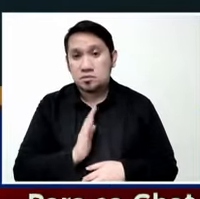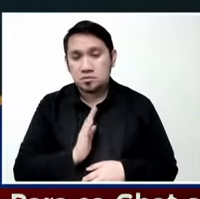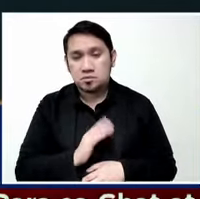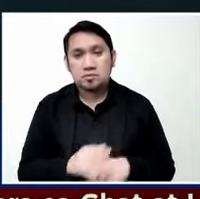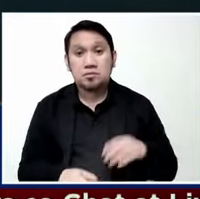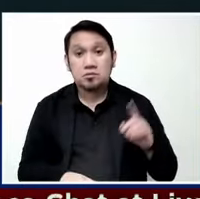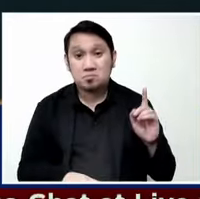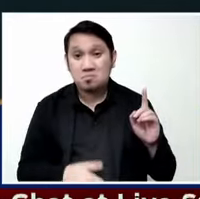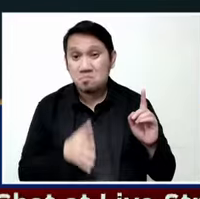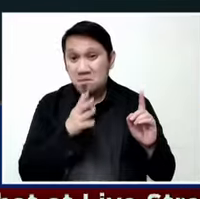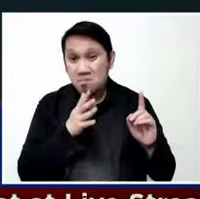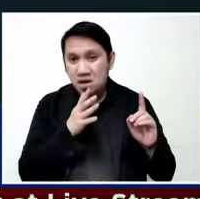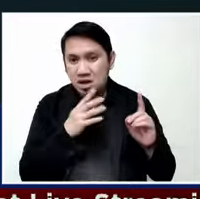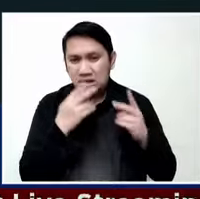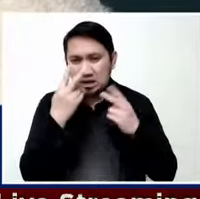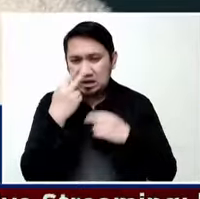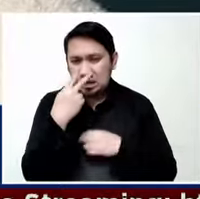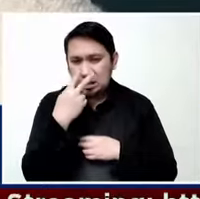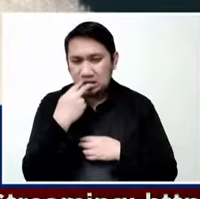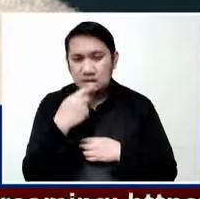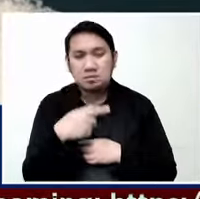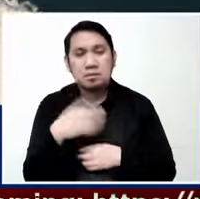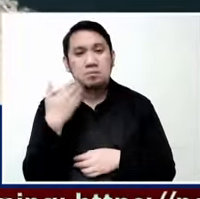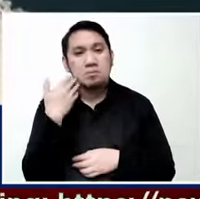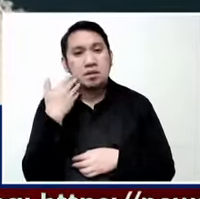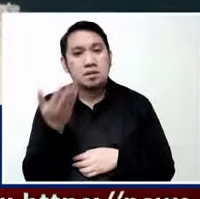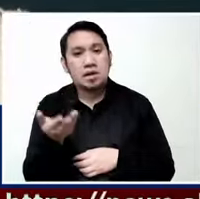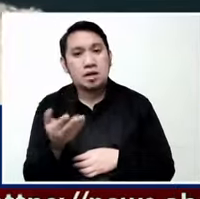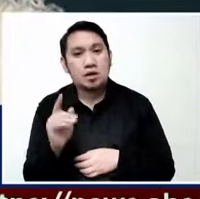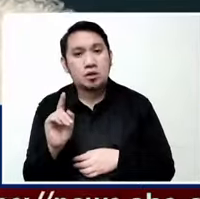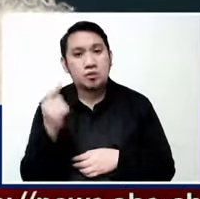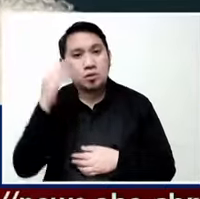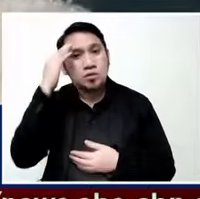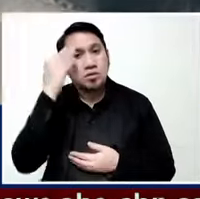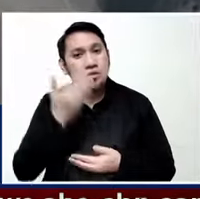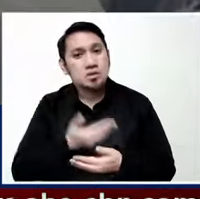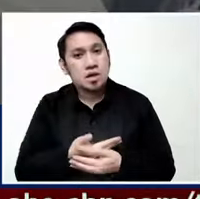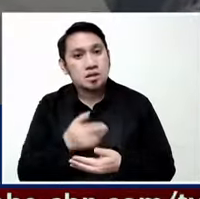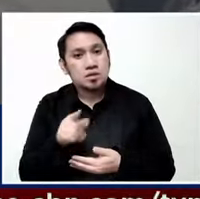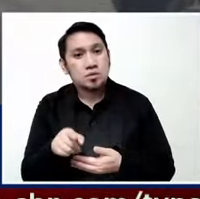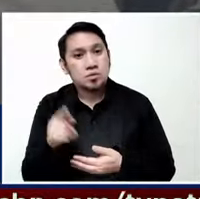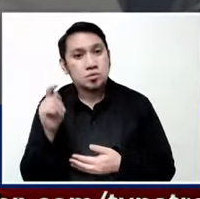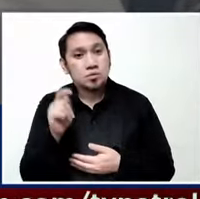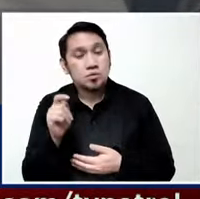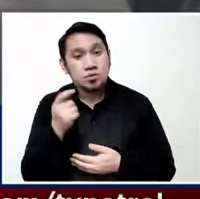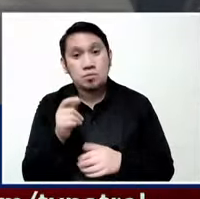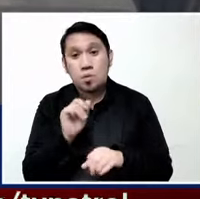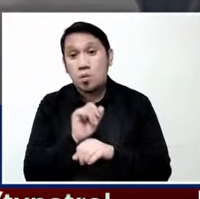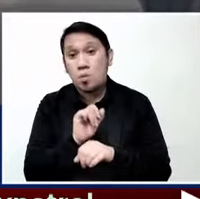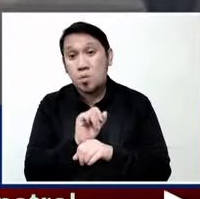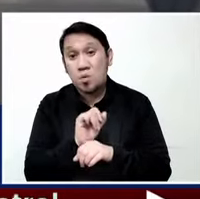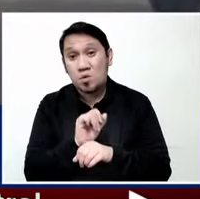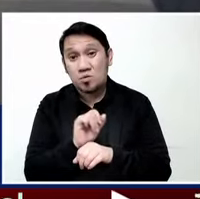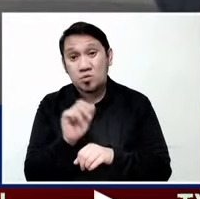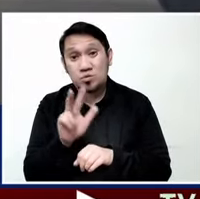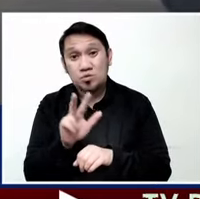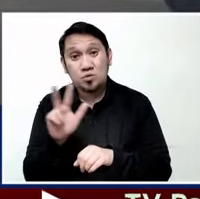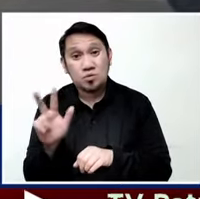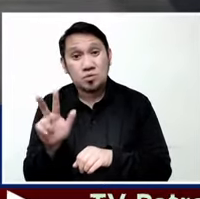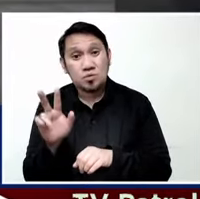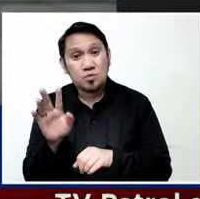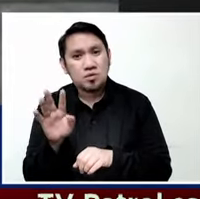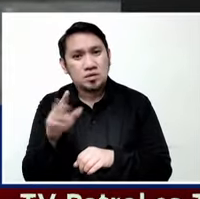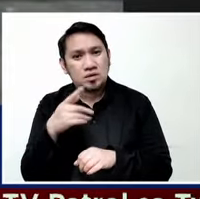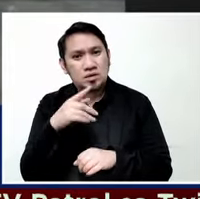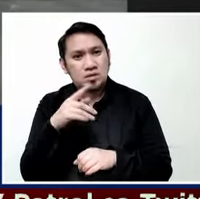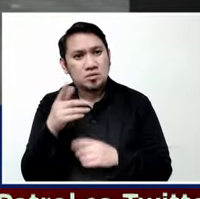si Nanay Melissa matapos mapatay ang kanyang panganay nitong Martes ng umaga. Papasok sa trabaho ang 33 taong gulang na si